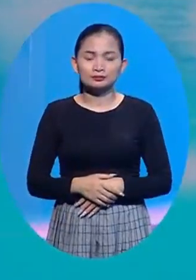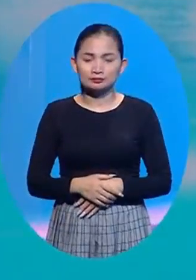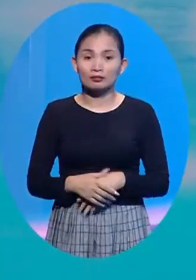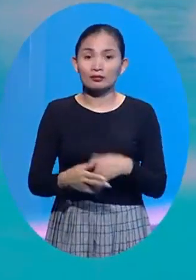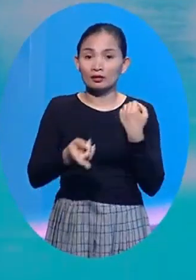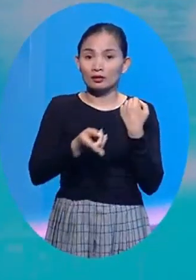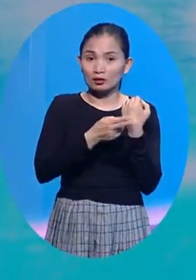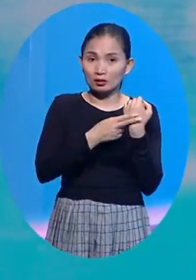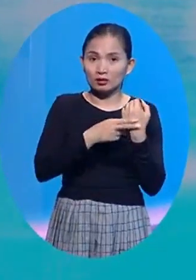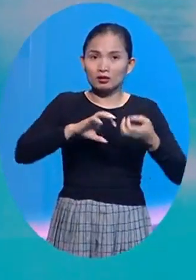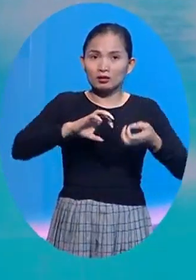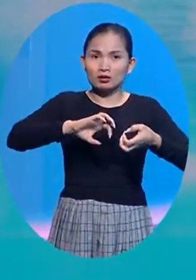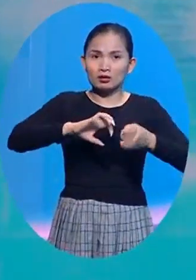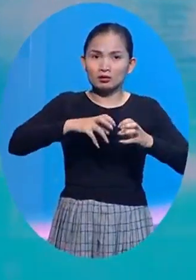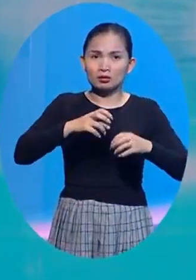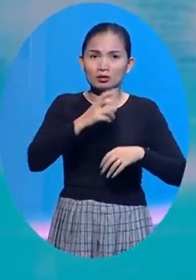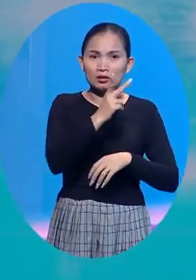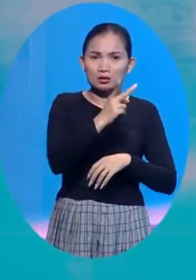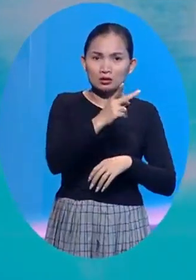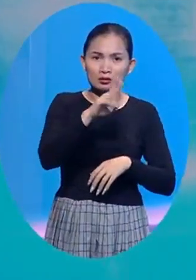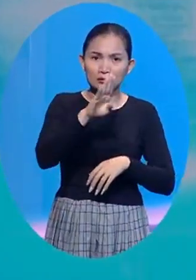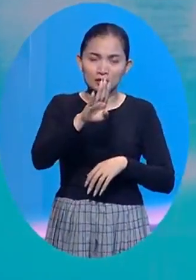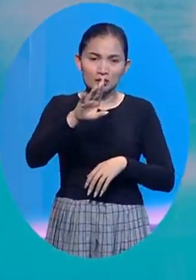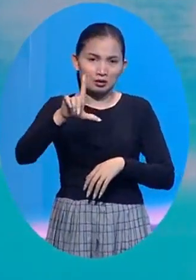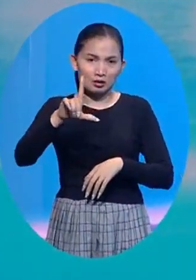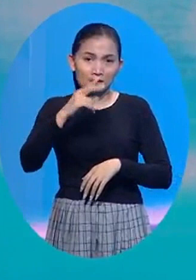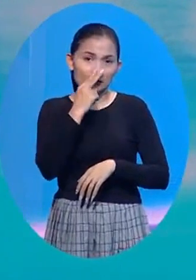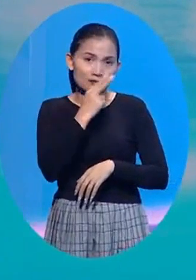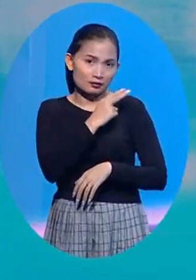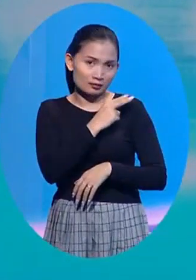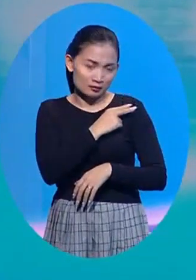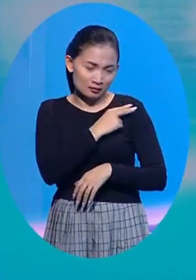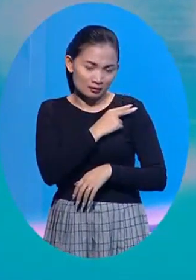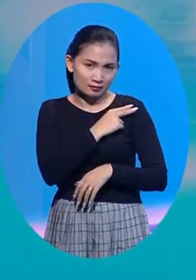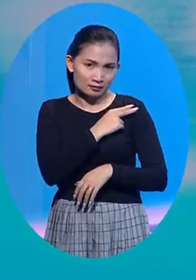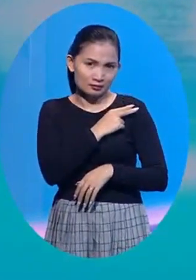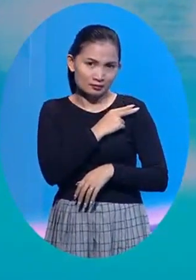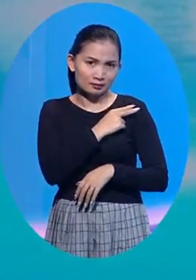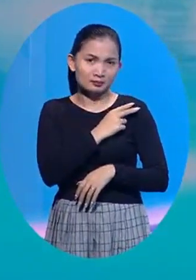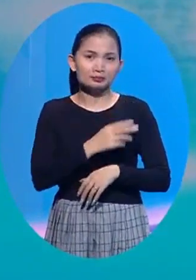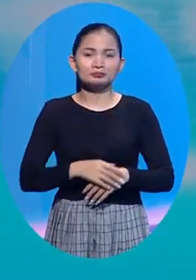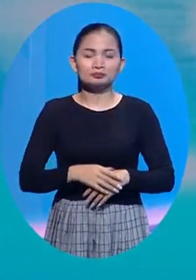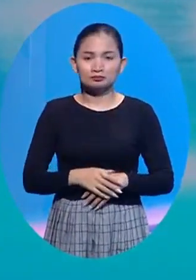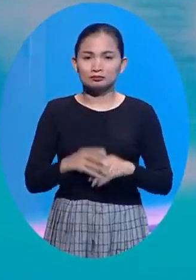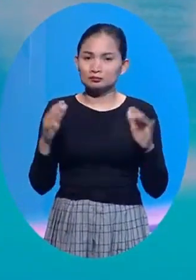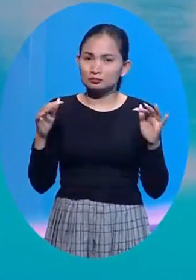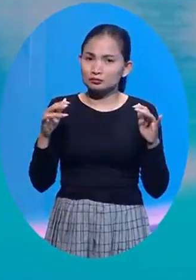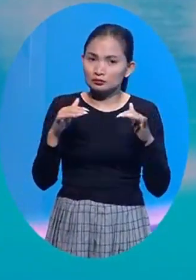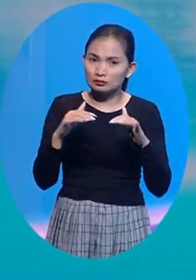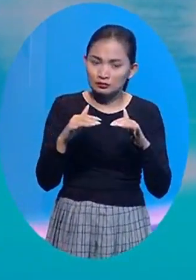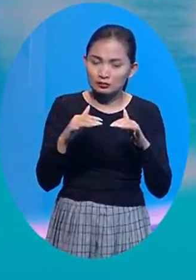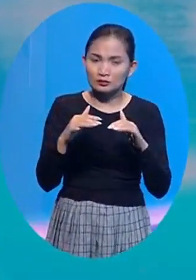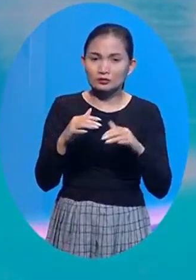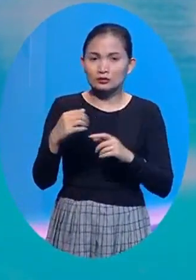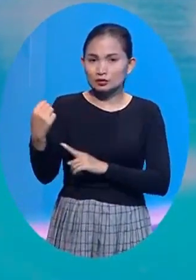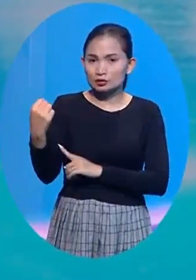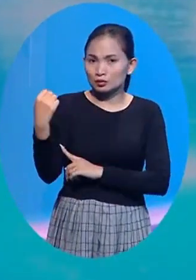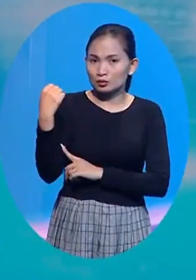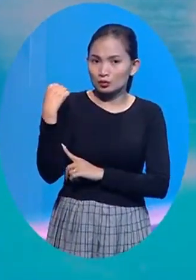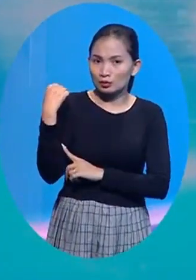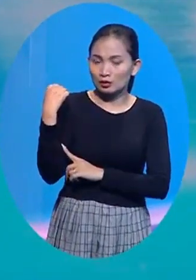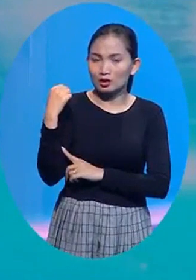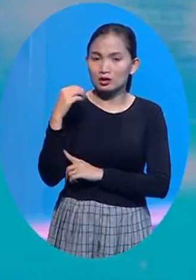Tại Hà Nội, công ty Herbalife Việt Nam phối hợp với báo Sức khỏe và Đời sống, cơ quan ngôn luận của Bộ Y tế, tổ chức hành trình sức khỏe trực tuyến. Sự kiện này là